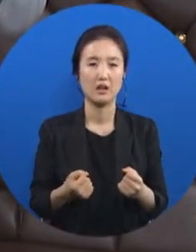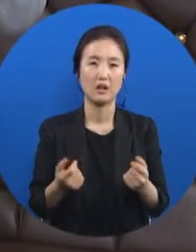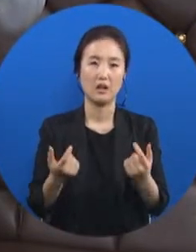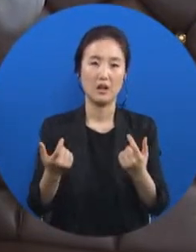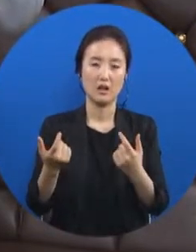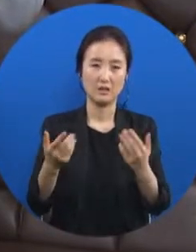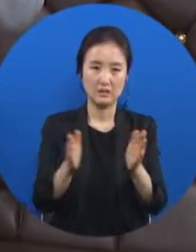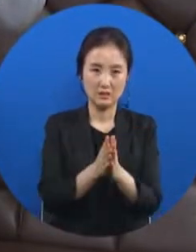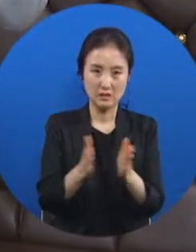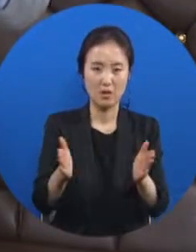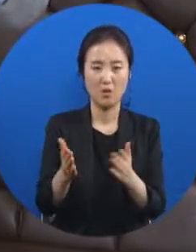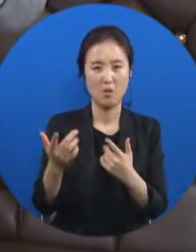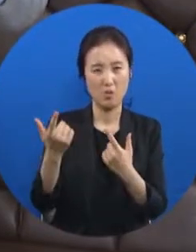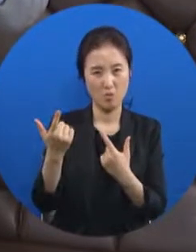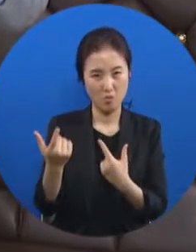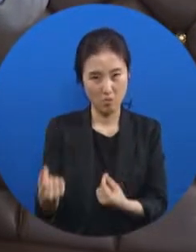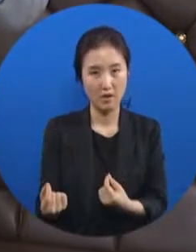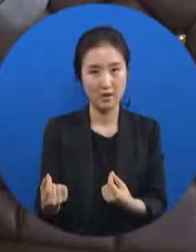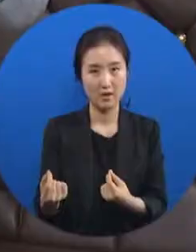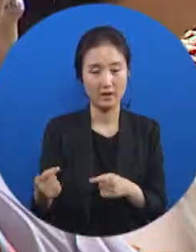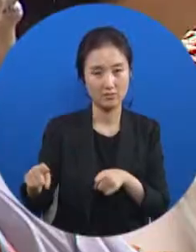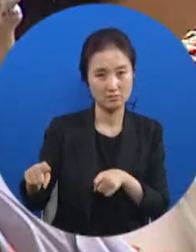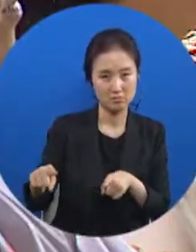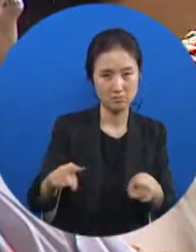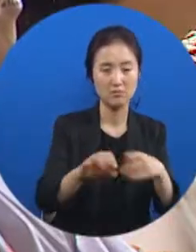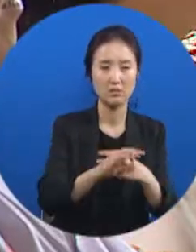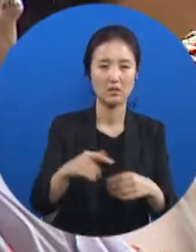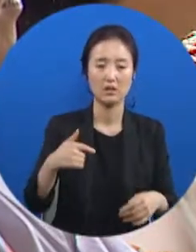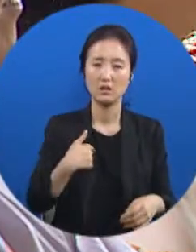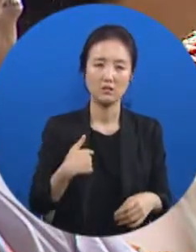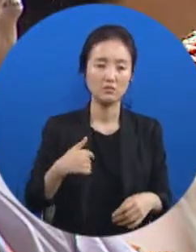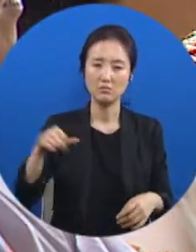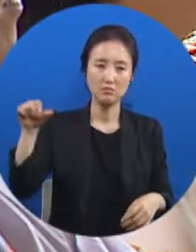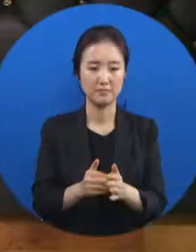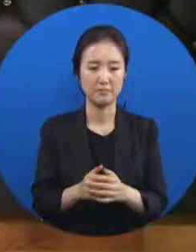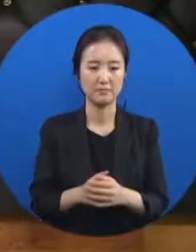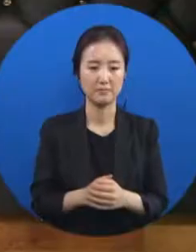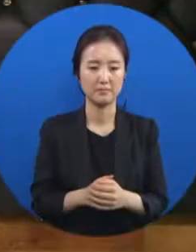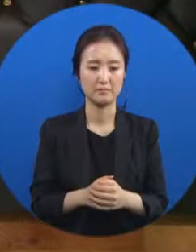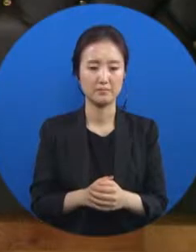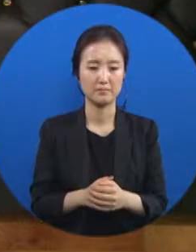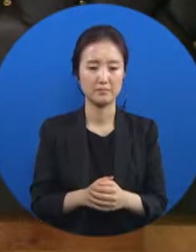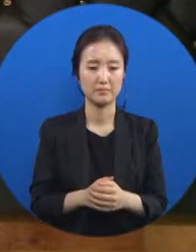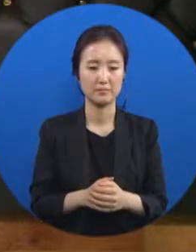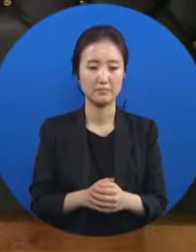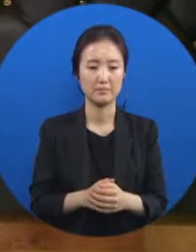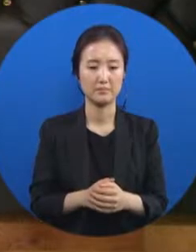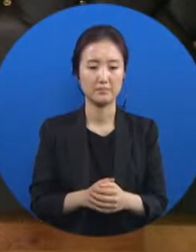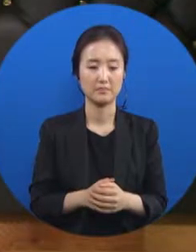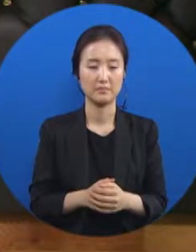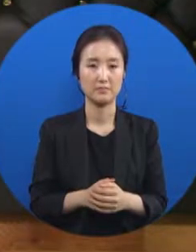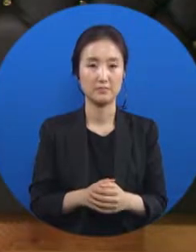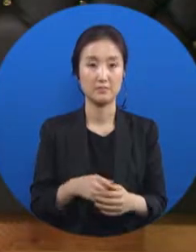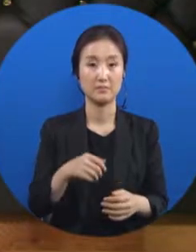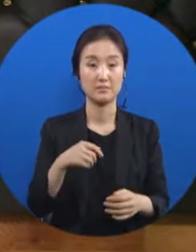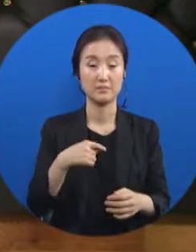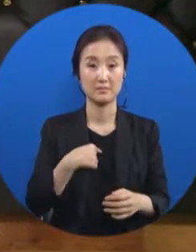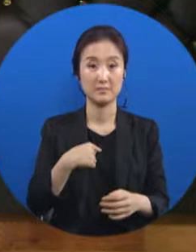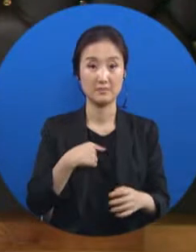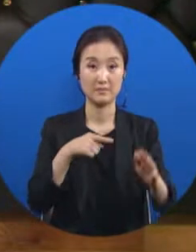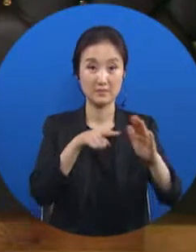나는 앉을 자신 있다. 근데 절대 돌아가진 않더라고요. 그때 제가 갔던 곳의 지역이 아직도 기억이